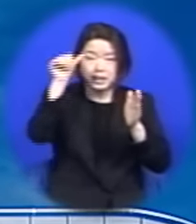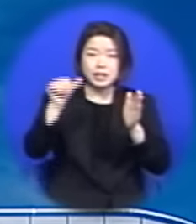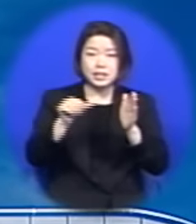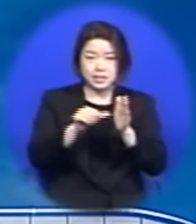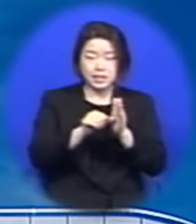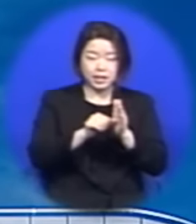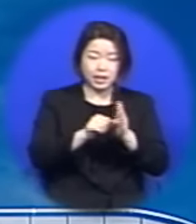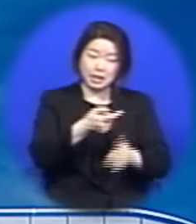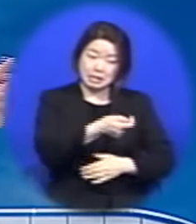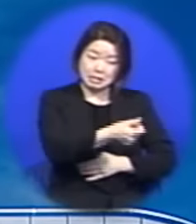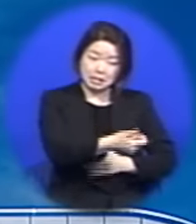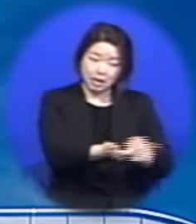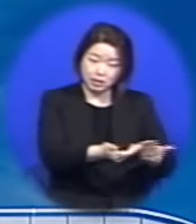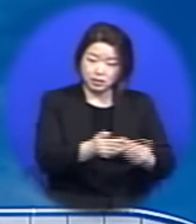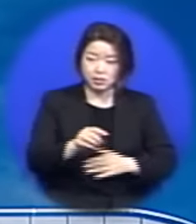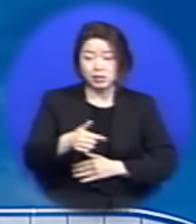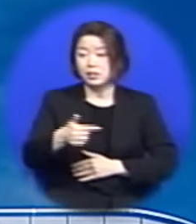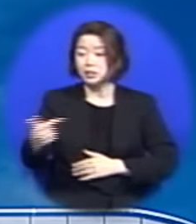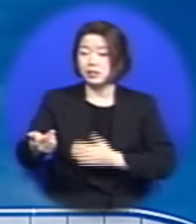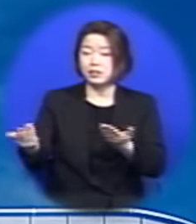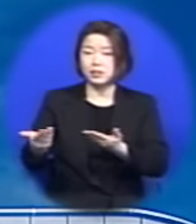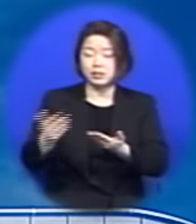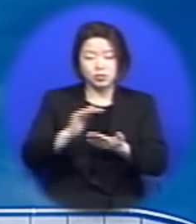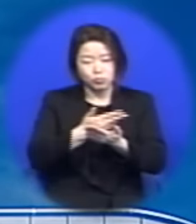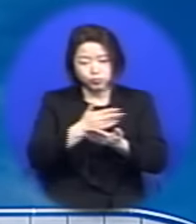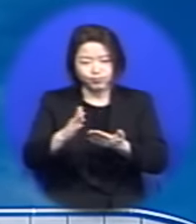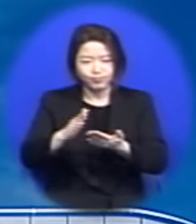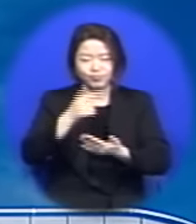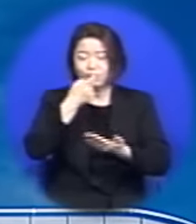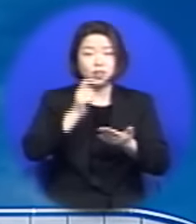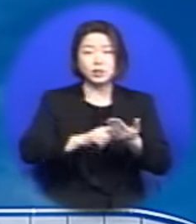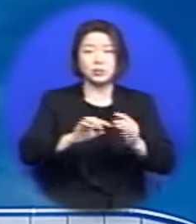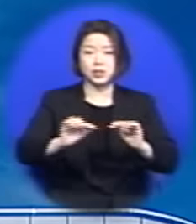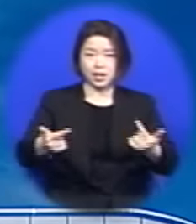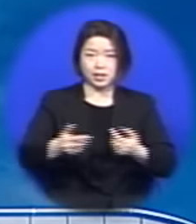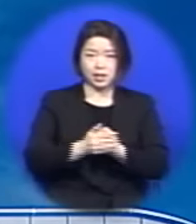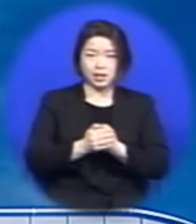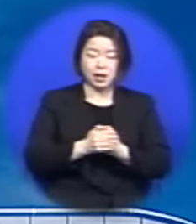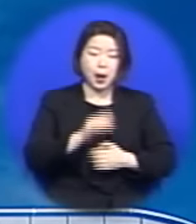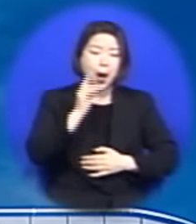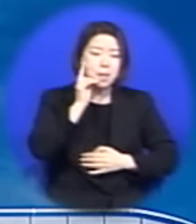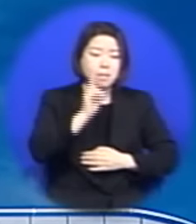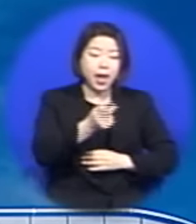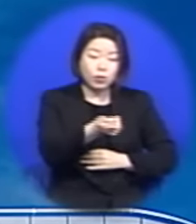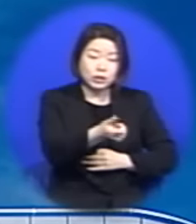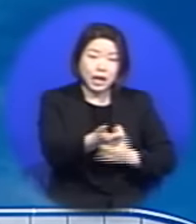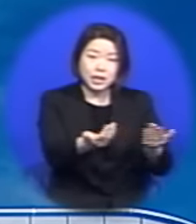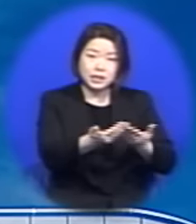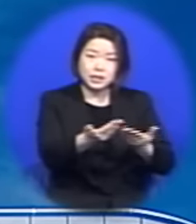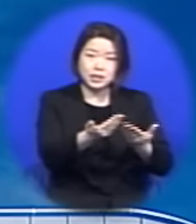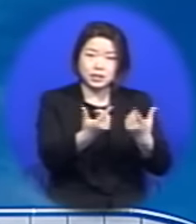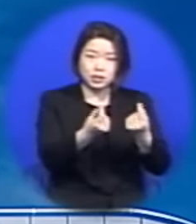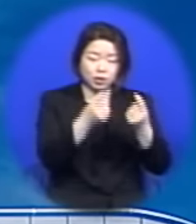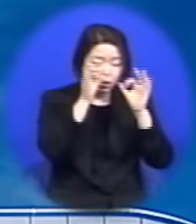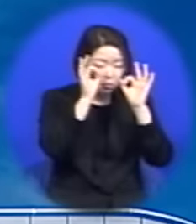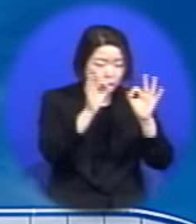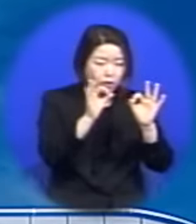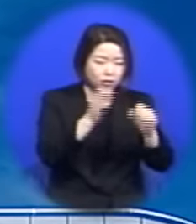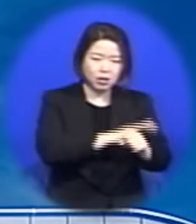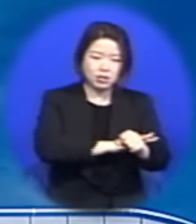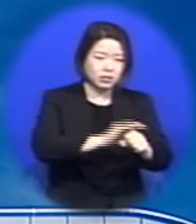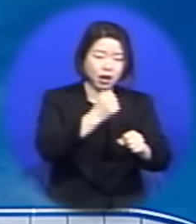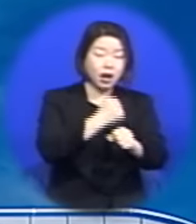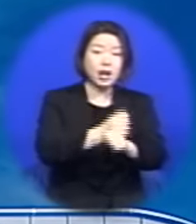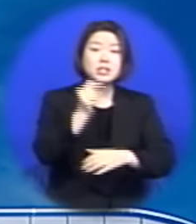것 큰 것을 분별하기가 쉽지 않더라는 거예요 아주 작은 것처럼 보이는 일을 제대로 해내지 못하는